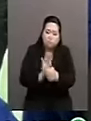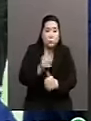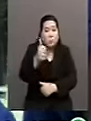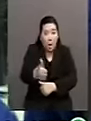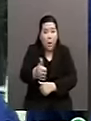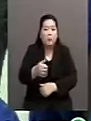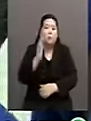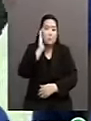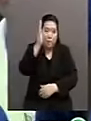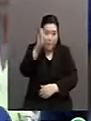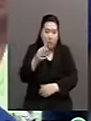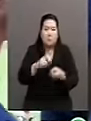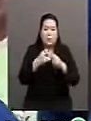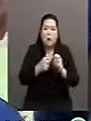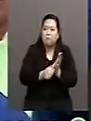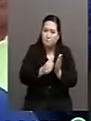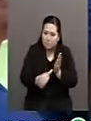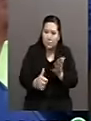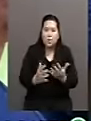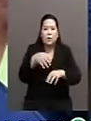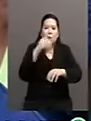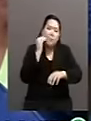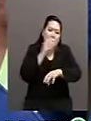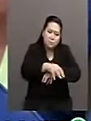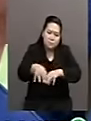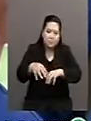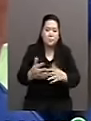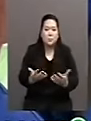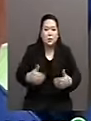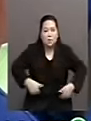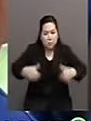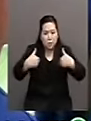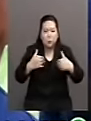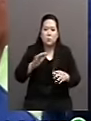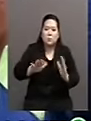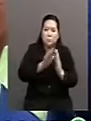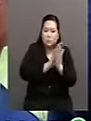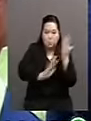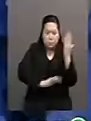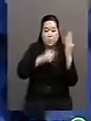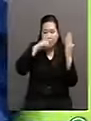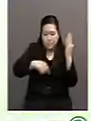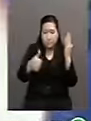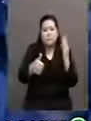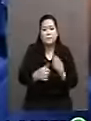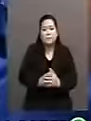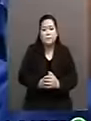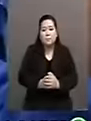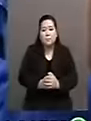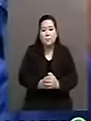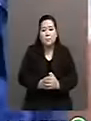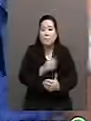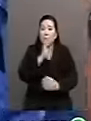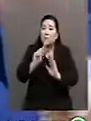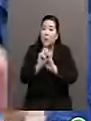ได้เนี่ยมันก็จะคลี่คลายเรื่องของปัญหาเรื่องของที่อยู่อาศัยนะคะของพี่น้องเราที่อยู่ข้างล่างได้นะคะในเมื่อนโยบายตรงส่